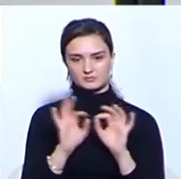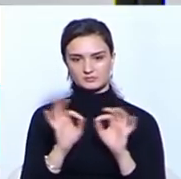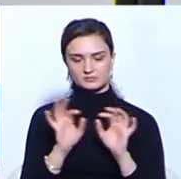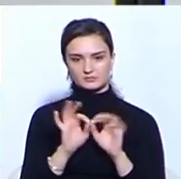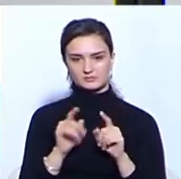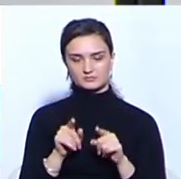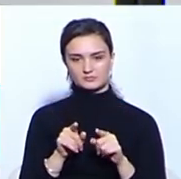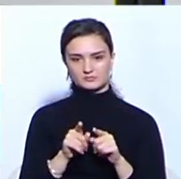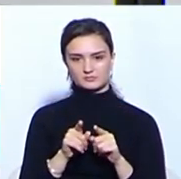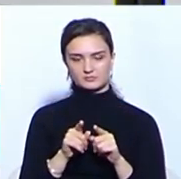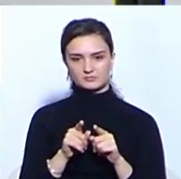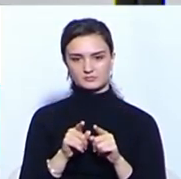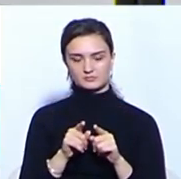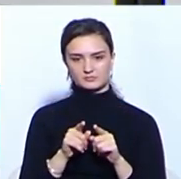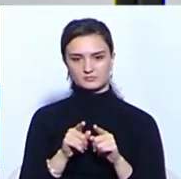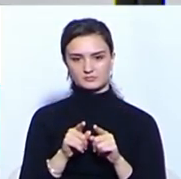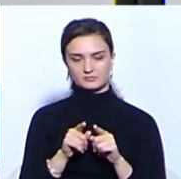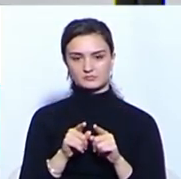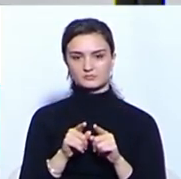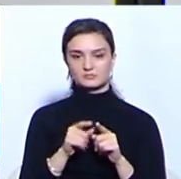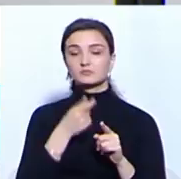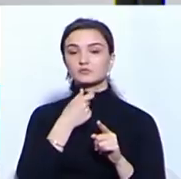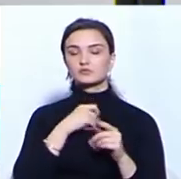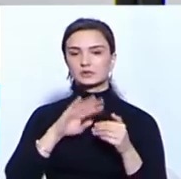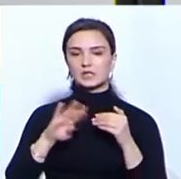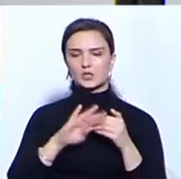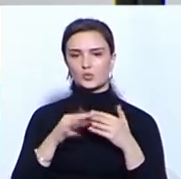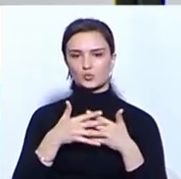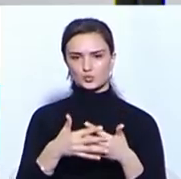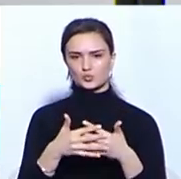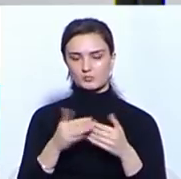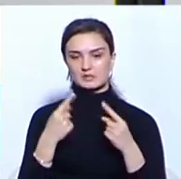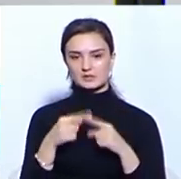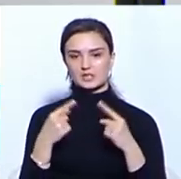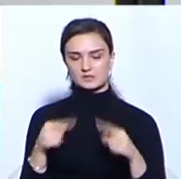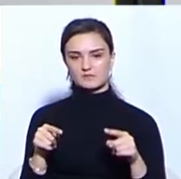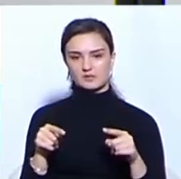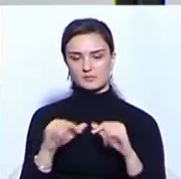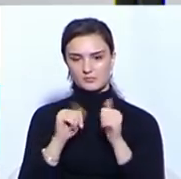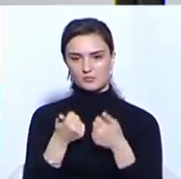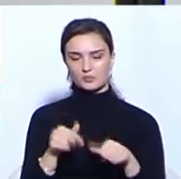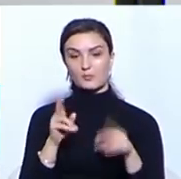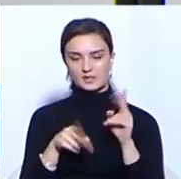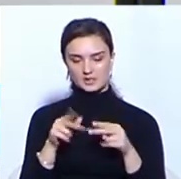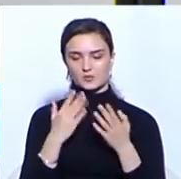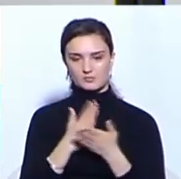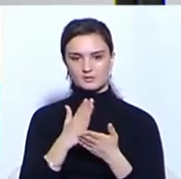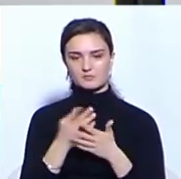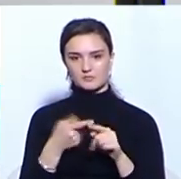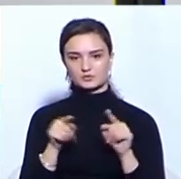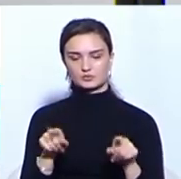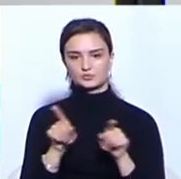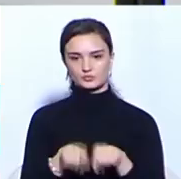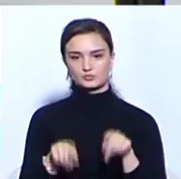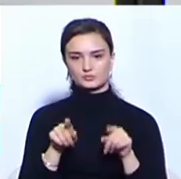გადაუხარ, ეცეთ ამ ექტოპიურ საშუალო გარე ორსულობაზე სხვადასხვა ტიპის ოპერაციები არსებობს, მათ შორის